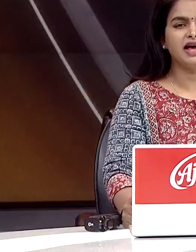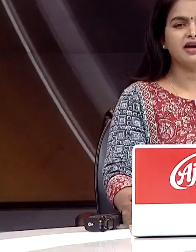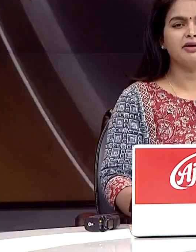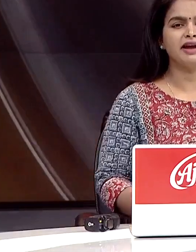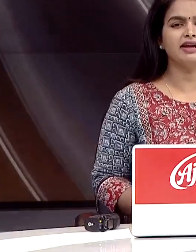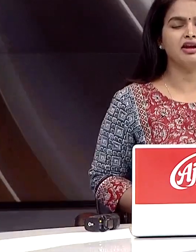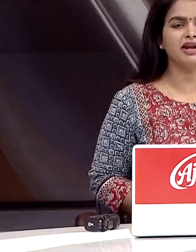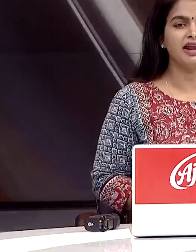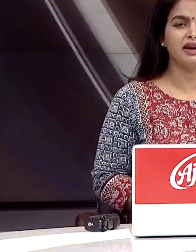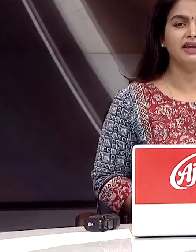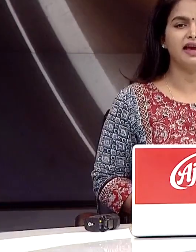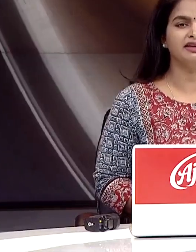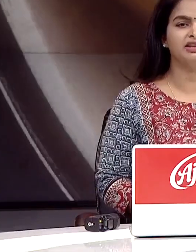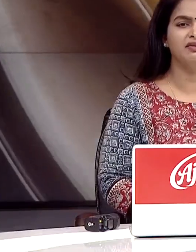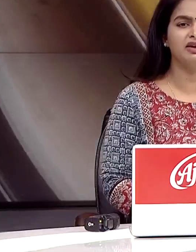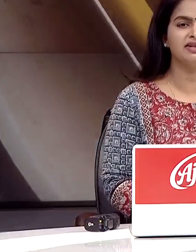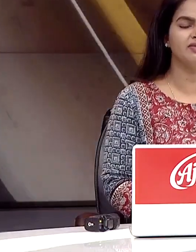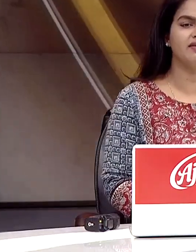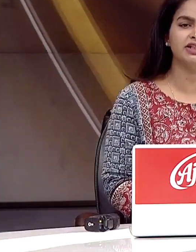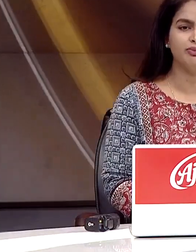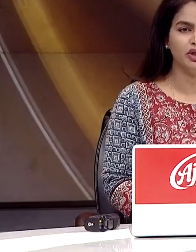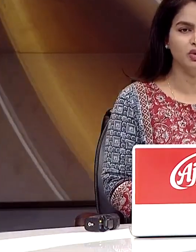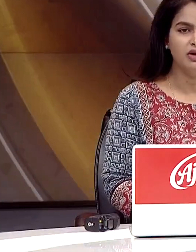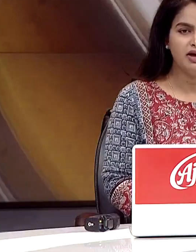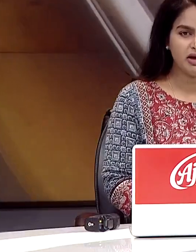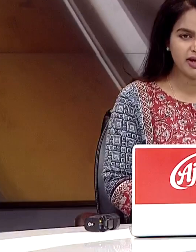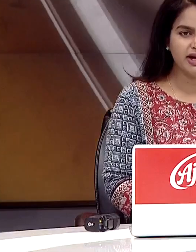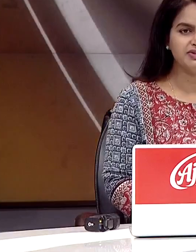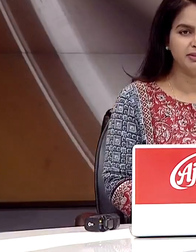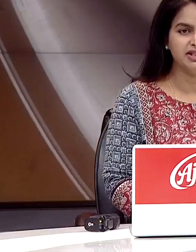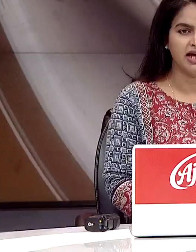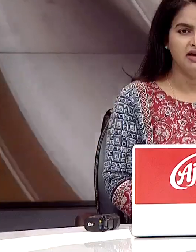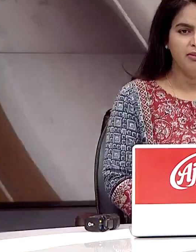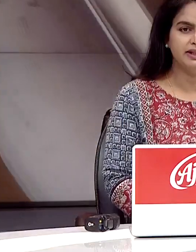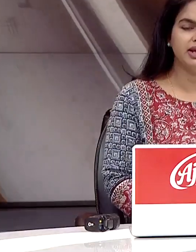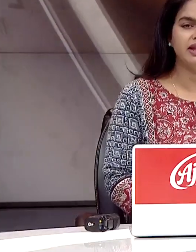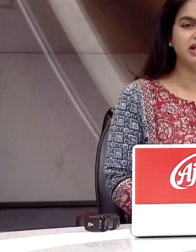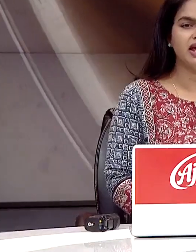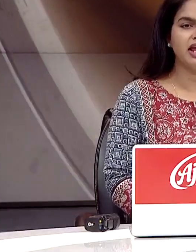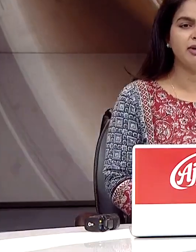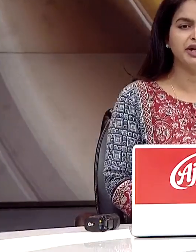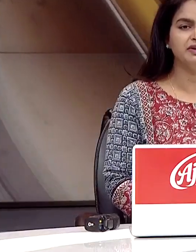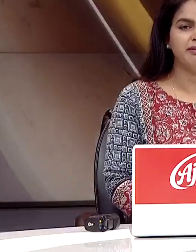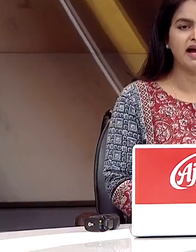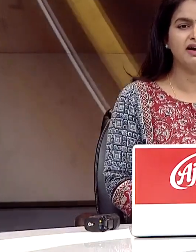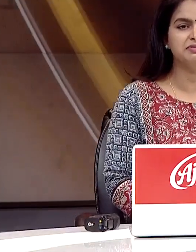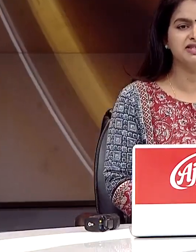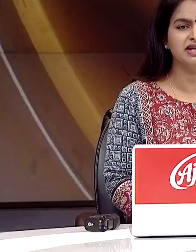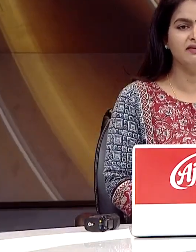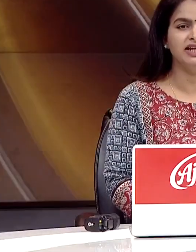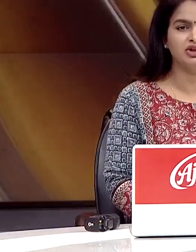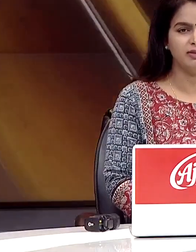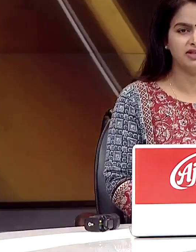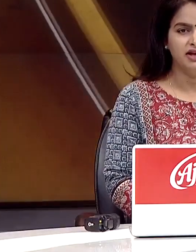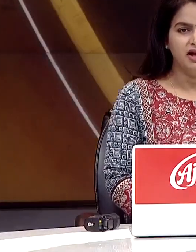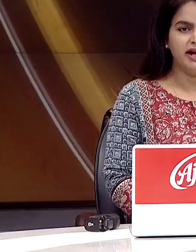കീഴ്ത്തടിയൂർ സഹകരണ ബാങ്കിലെ ക്രമക്കേട് അറിയില്ല എന്ന മന്ത്രി വി എൻ വാസവന്റെ വാദം പൊളിയുന്നു. ക്രമക്കേട് സംബന്ധിച്ച് മന്ത്രിക്ക് നേരത്തെ അറിയാമായിരുന്നുവെന്ന് ബാങ്ക് വൈസ് പ്രസിഡന്റ്